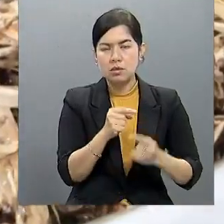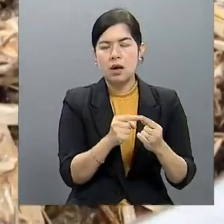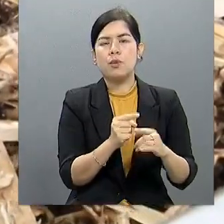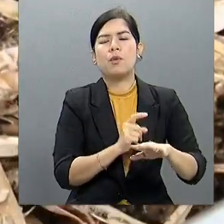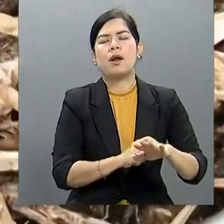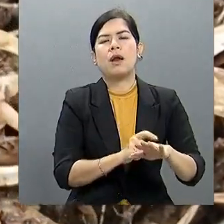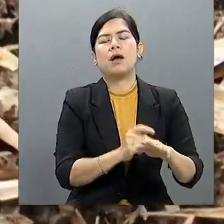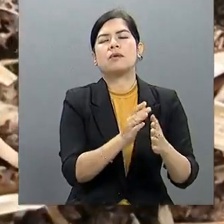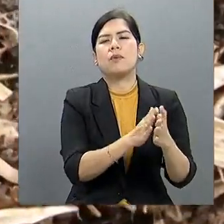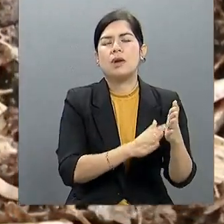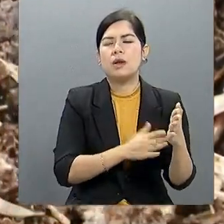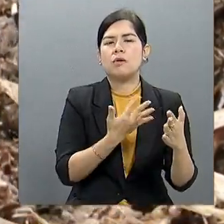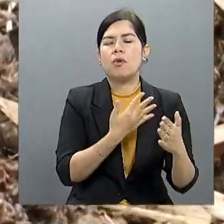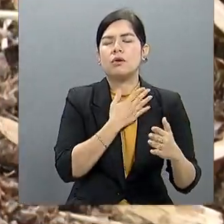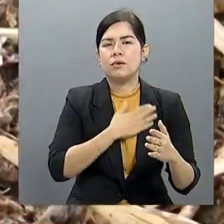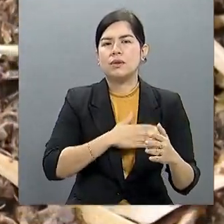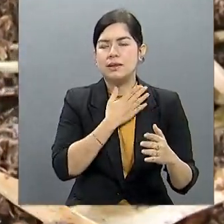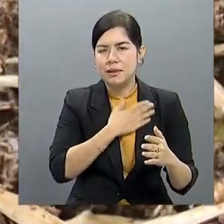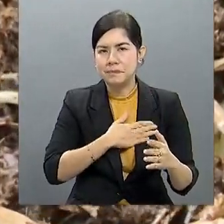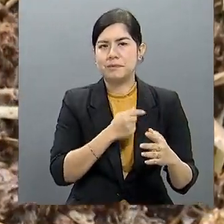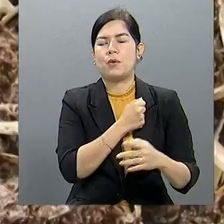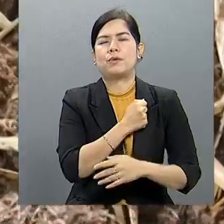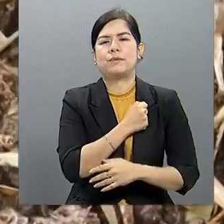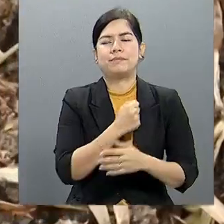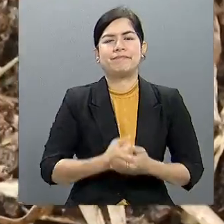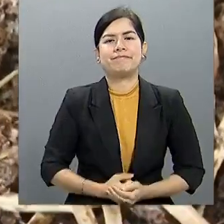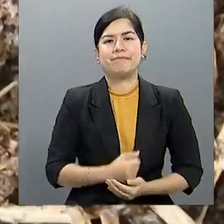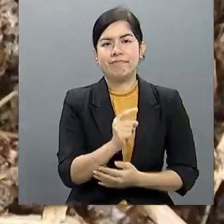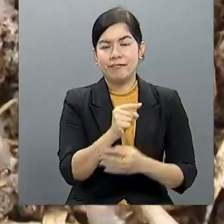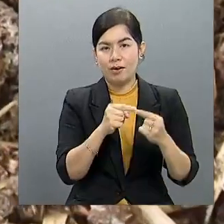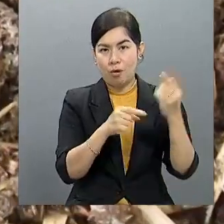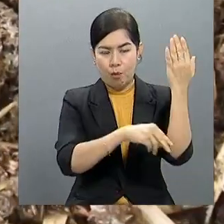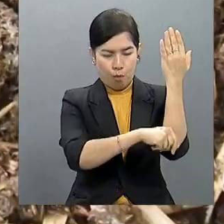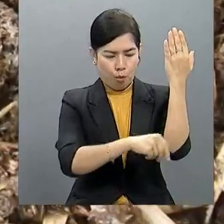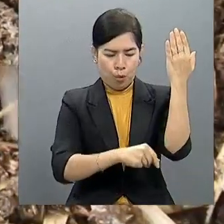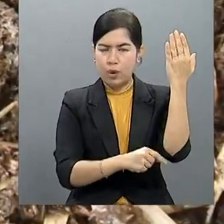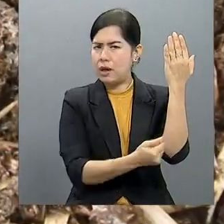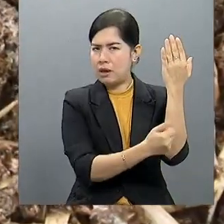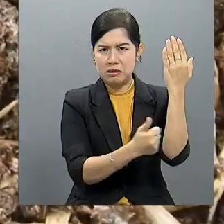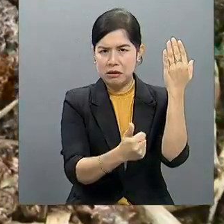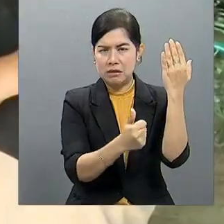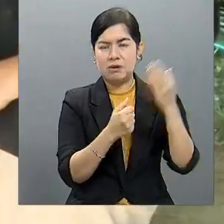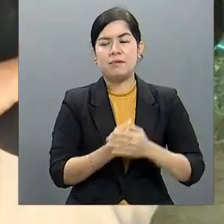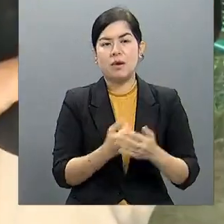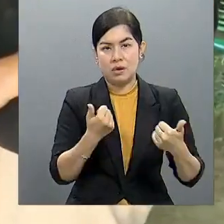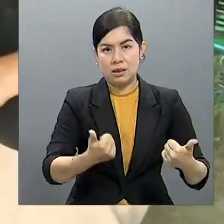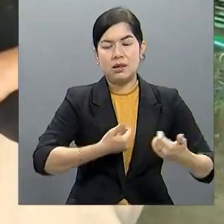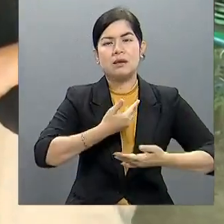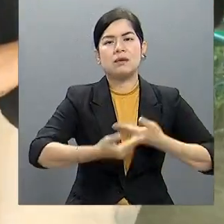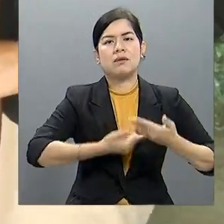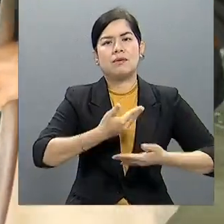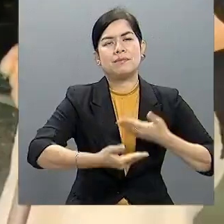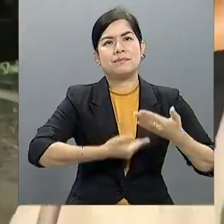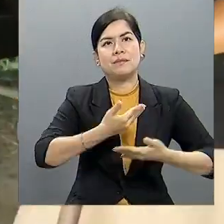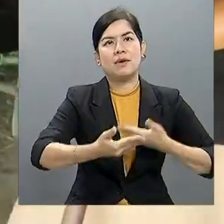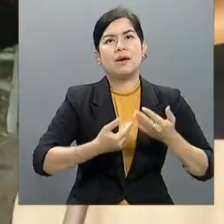ความอดทนในการรอเพอให้ปุยออกมามัดีมควอภาพตอนนี้ขายแลวเหอนกันปุยมนไ้เดื